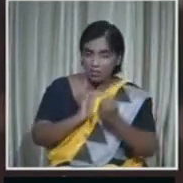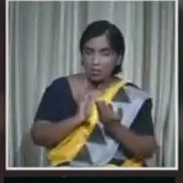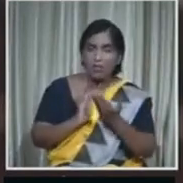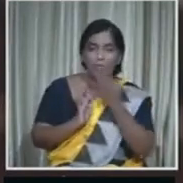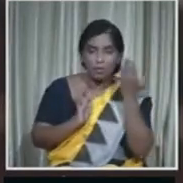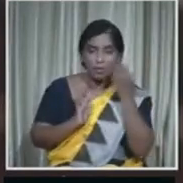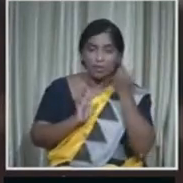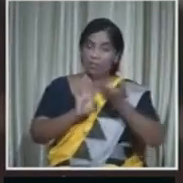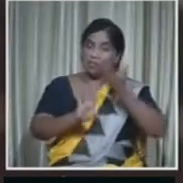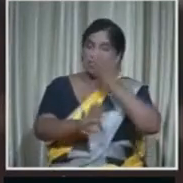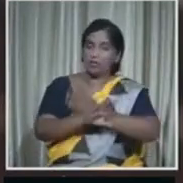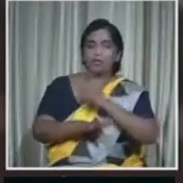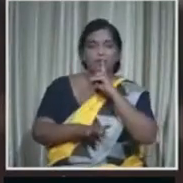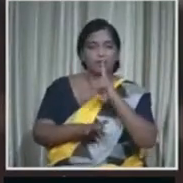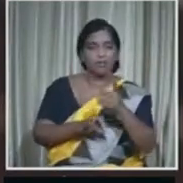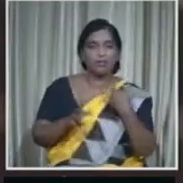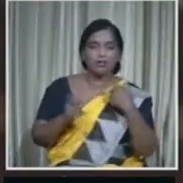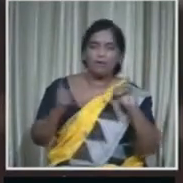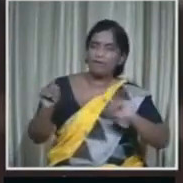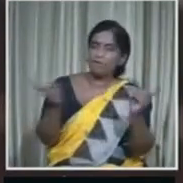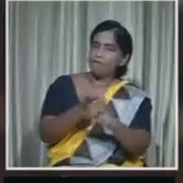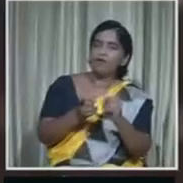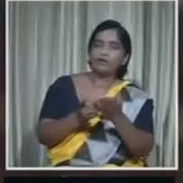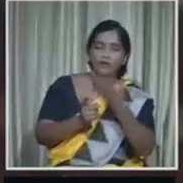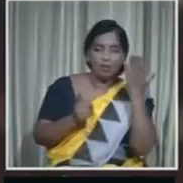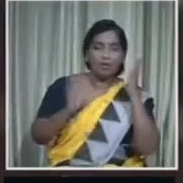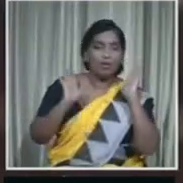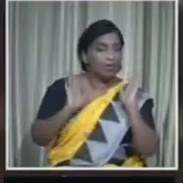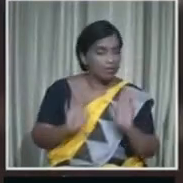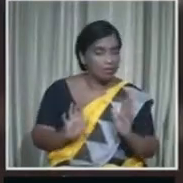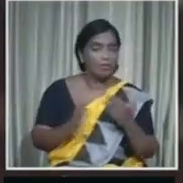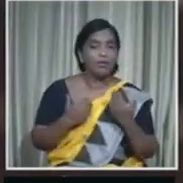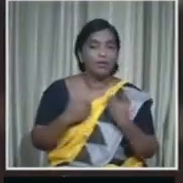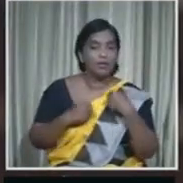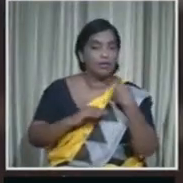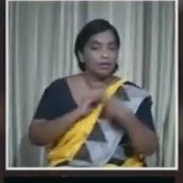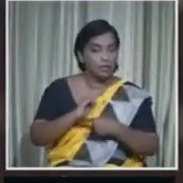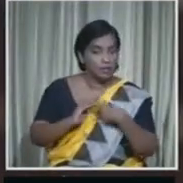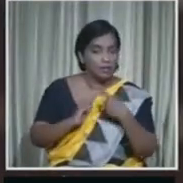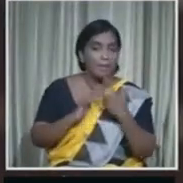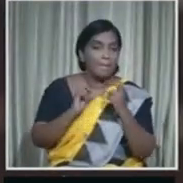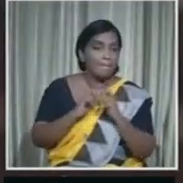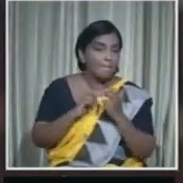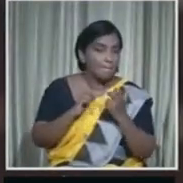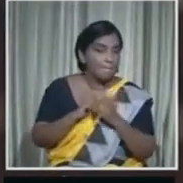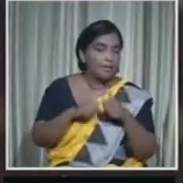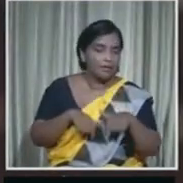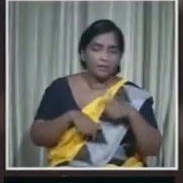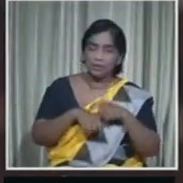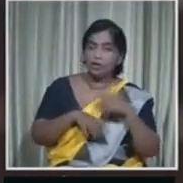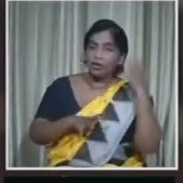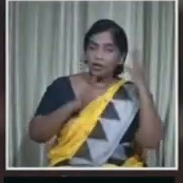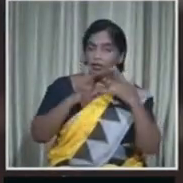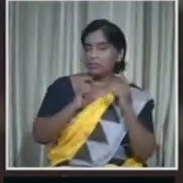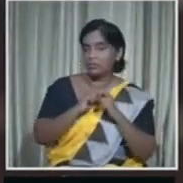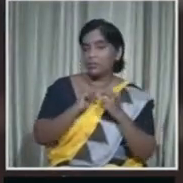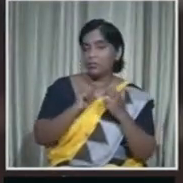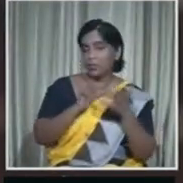ඊට ඉස්සෙල්ලා ගත්ත ඒවා අපිට ගහ ගන්න පුළුවන්. හැබැයි අපි රට අර්බුදකාරී තත්යකට ඇවිල්ලා තියෙනවා. ලෝක ව්‍යසනයක්